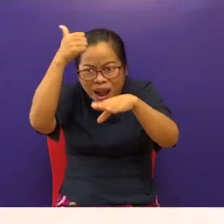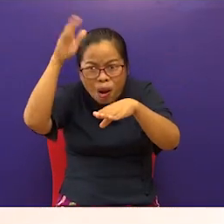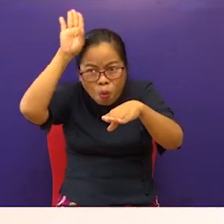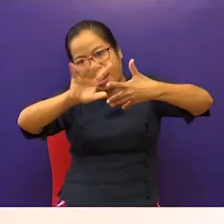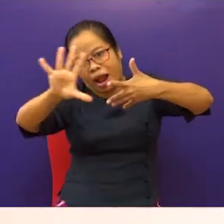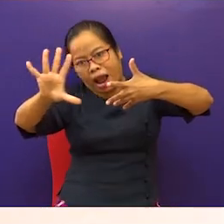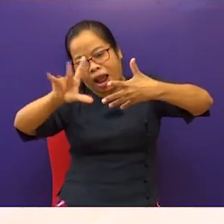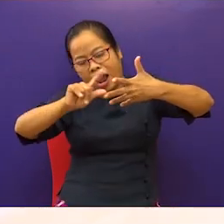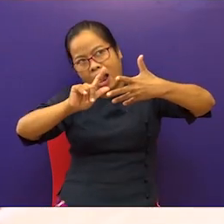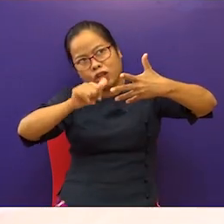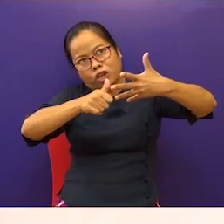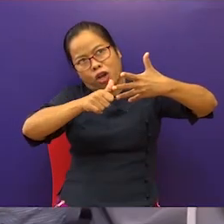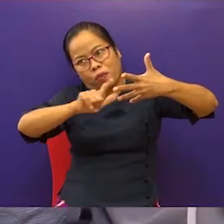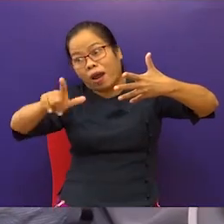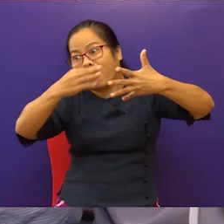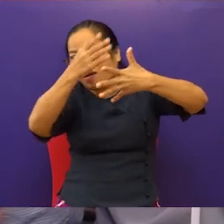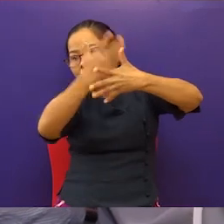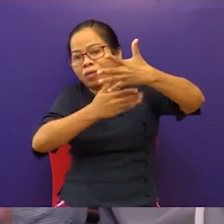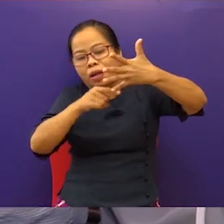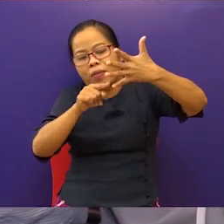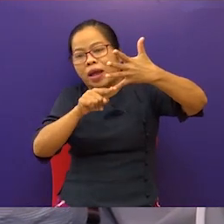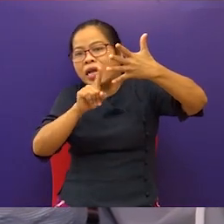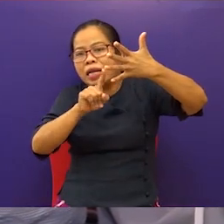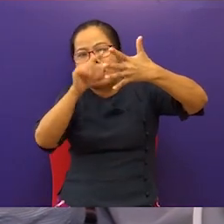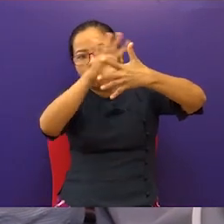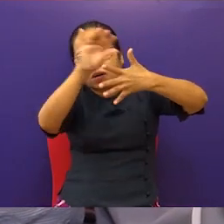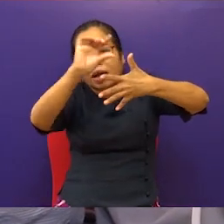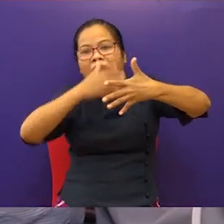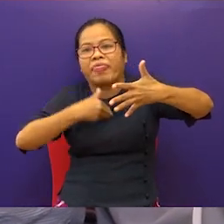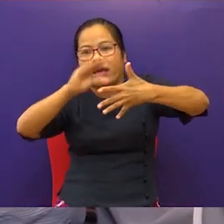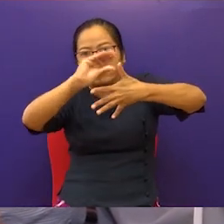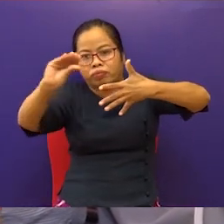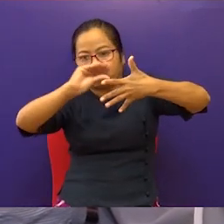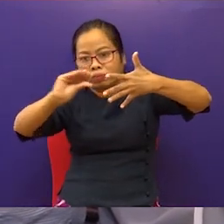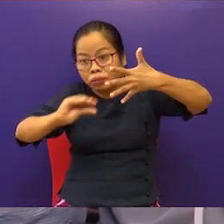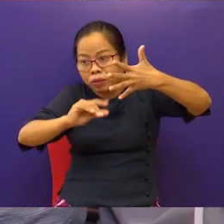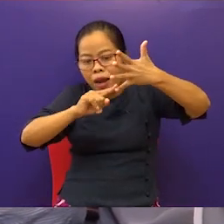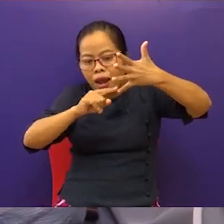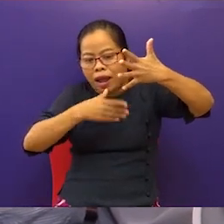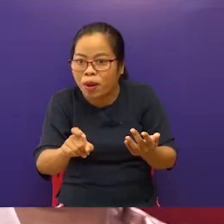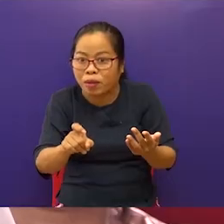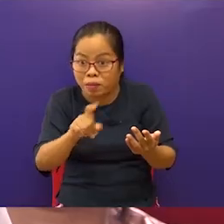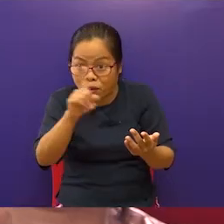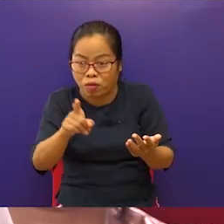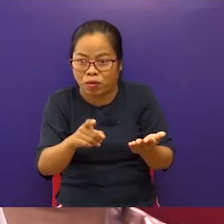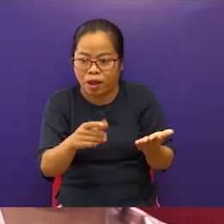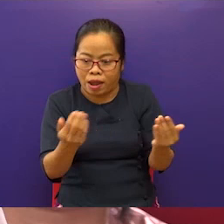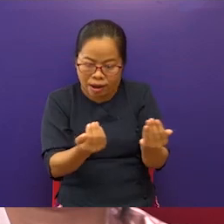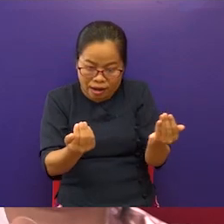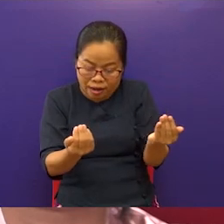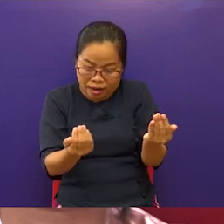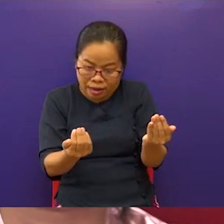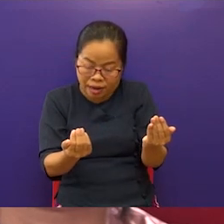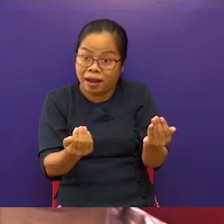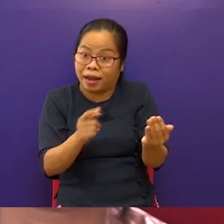ဖို့အတွက် key stakeholder တွေပေါ့နော်ဒီဖွဲ့စည်းထားတဲ့အဖွဲ့တွေကတကယ်ကြိုးစားဖို့လိုတယ်လို့ကျွန်တော်မြင်တယ်။ဘာလို့ဆိုတော့ကျွန်တော်ခုမြင်တဲ့အမြင်ဆို